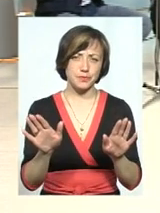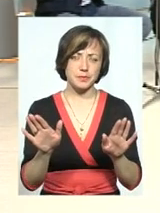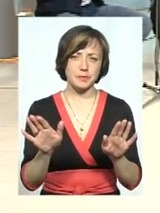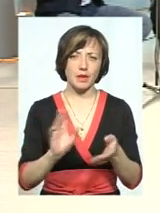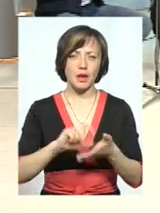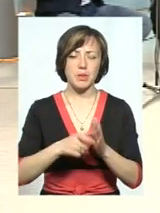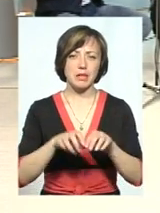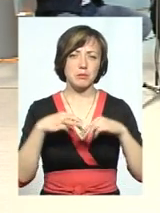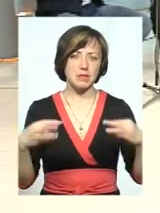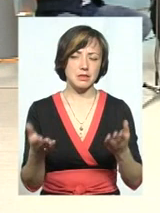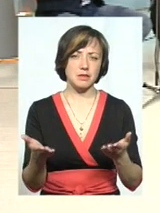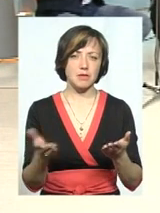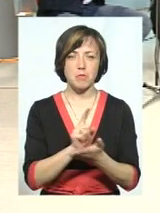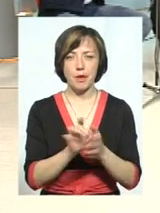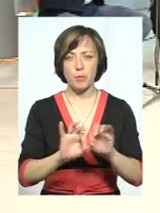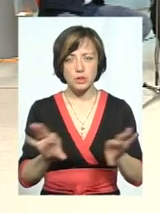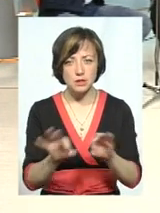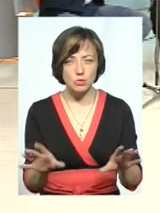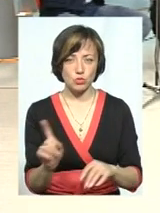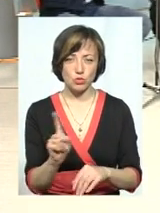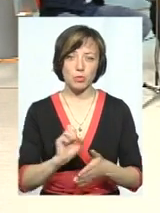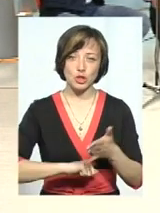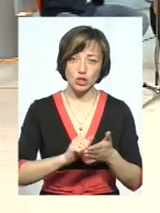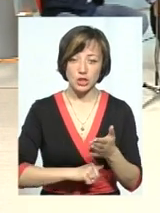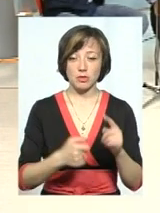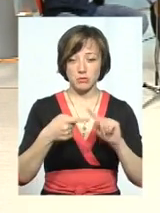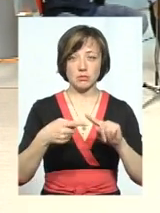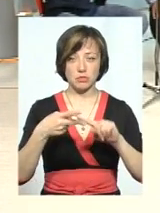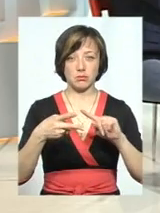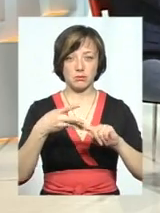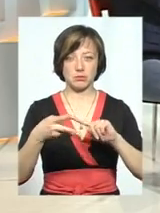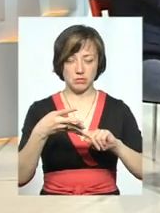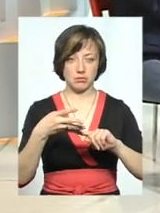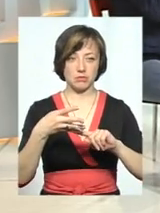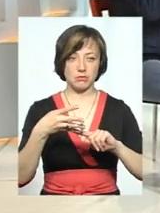кабінет міністрів, має пояснити, що причина тому, чому ми закриваємо,